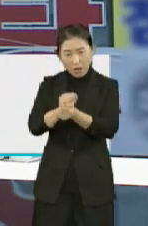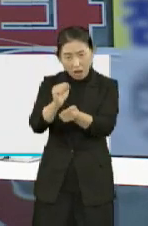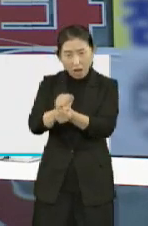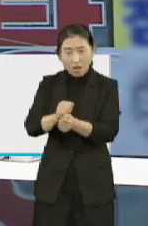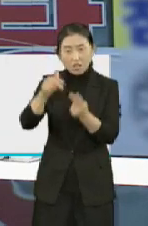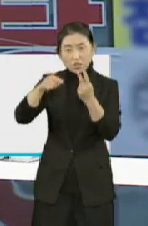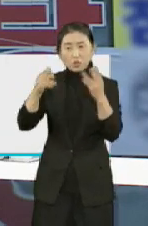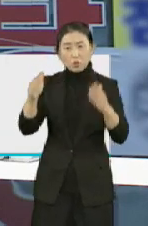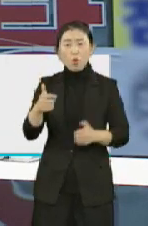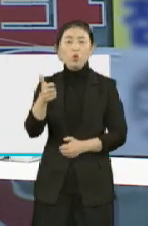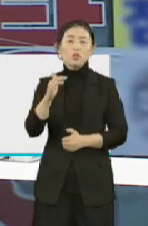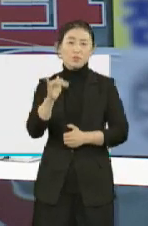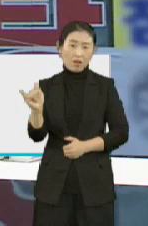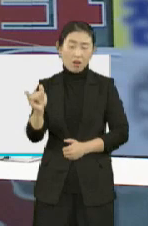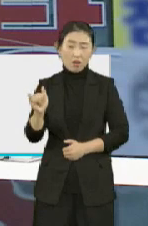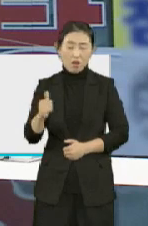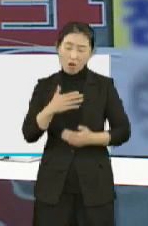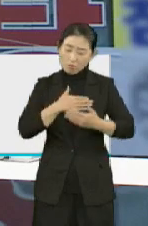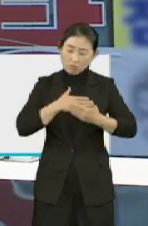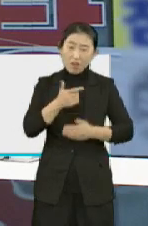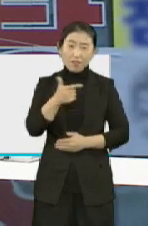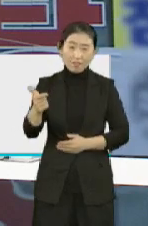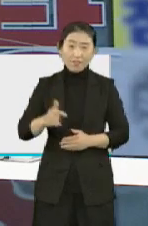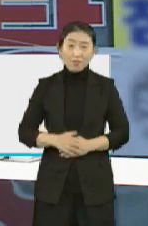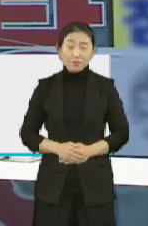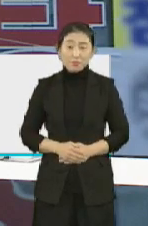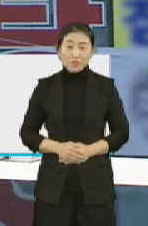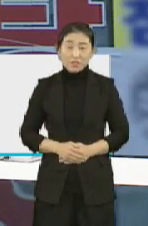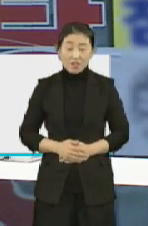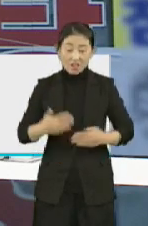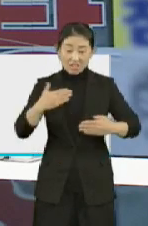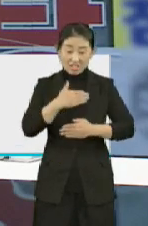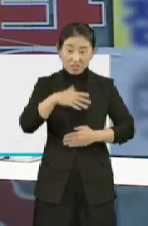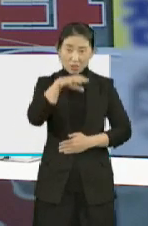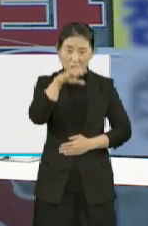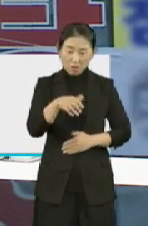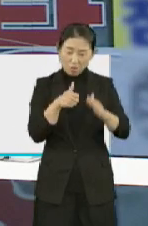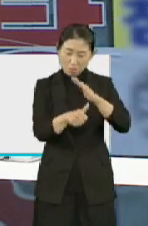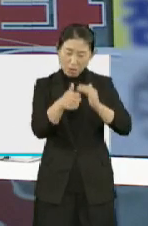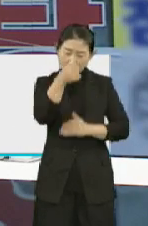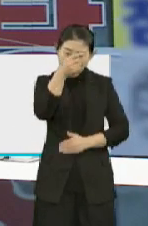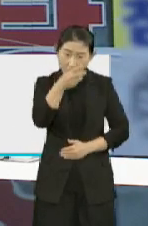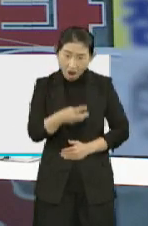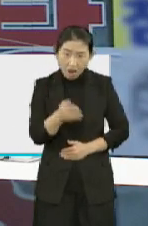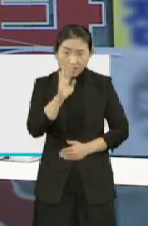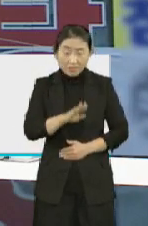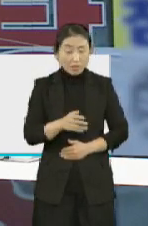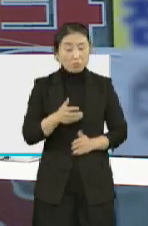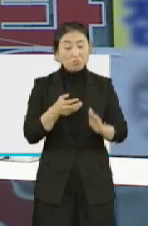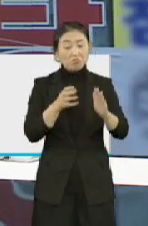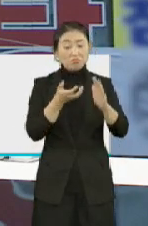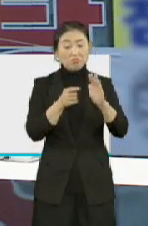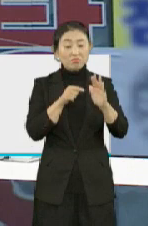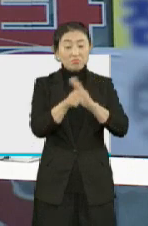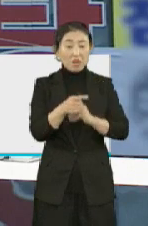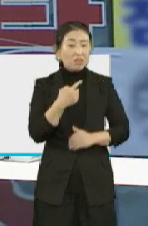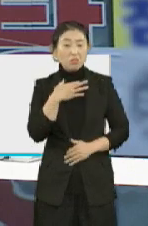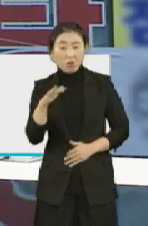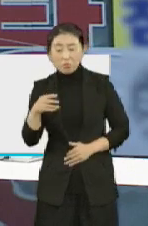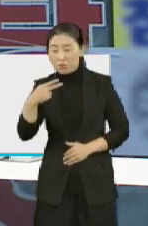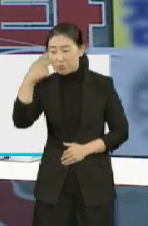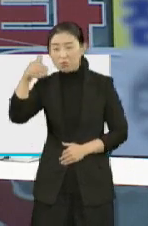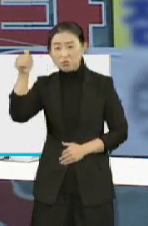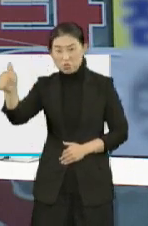나오면서 불안감이 커지고 있습니다 방역당국이 사우나를 수차례 드라 들면서도 동선을 숨게 포차 주인을